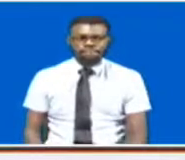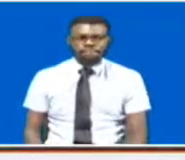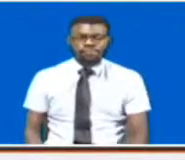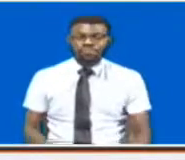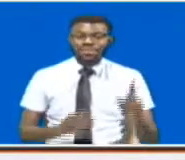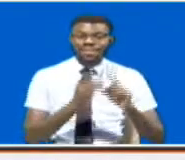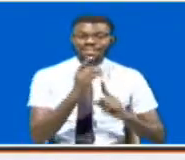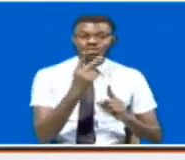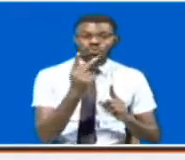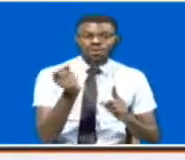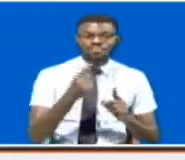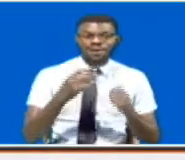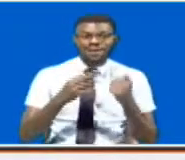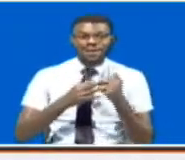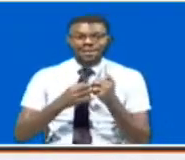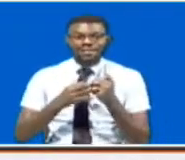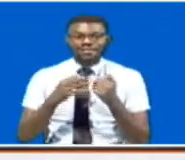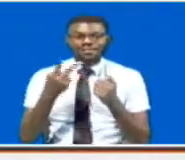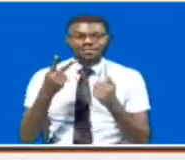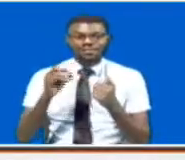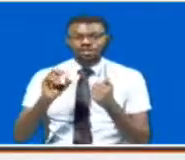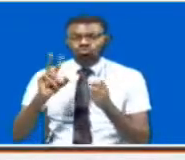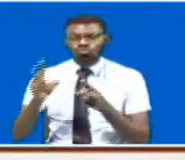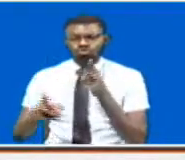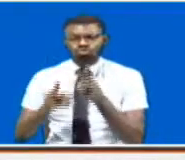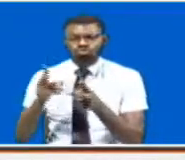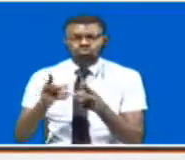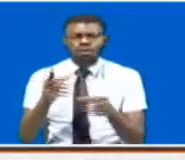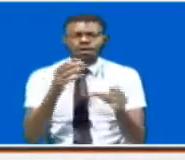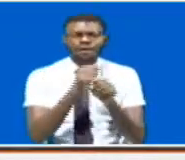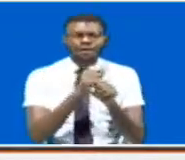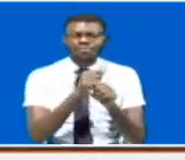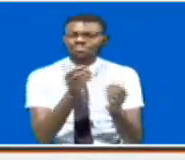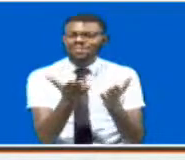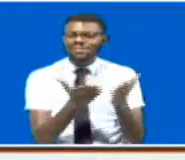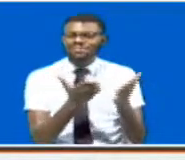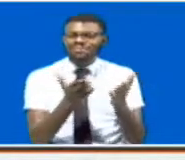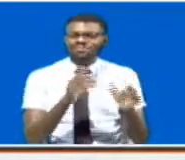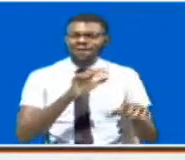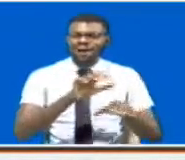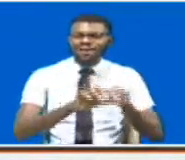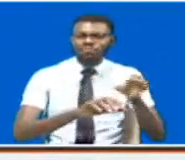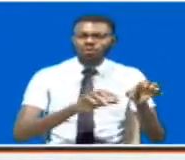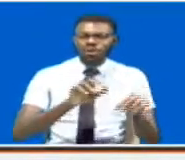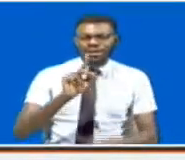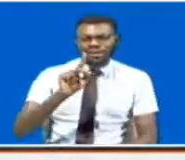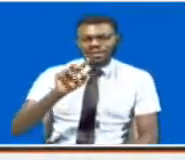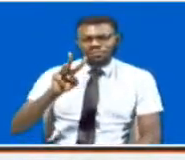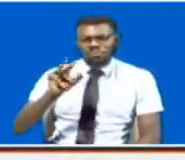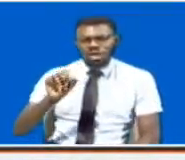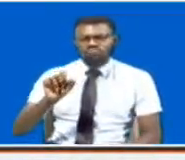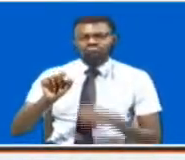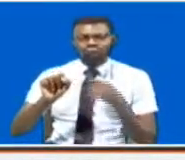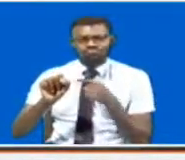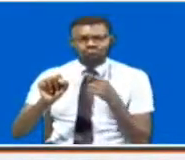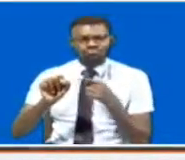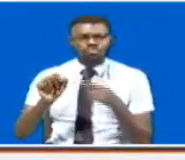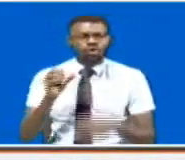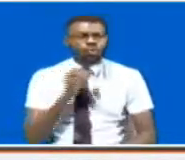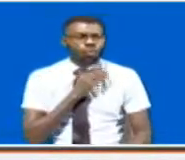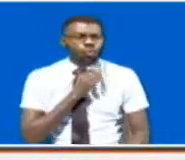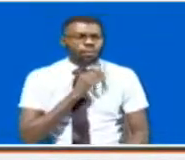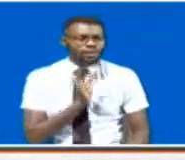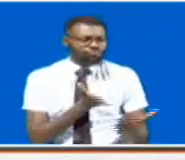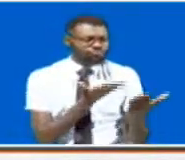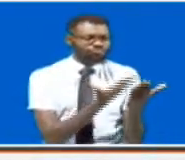Tarehe 2 Agosti mwaka 2022, shirika la huduma kwa wanyamapori KWS liliwasilisha malalamishi katika